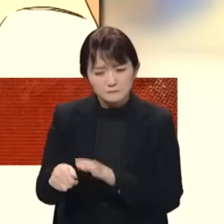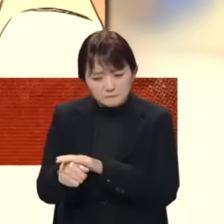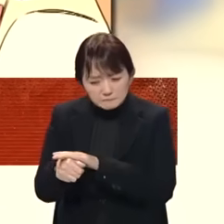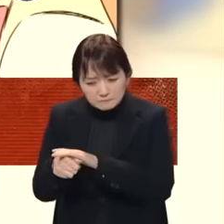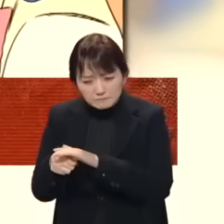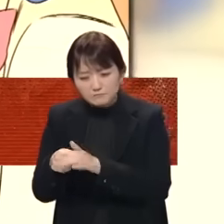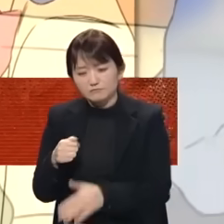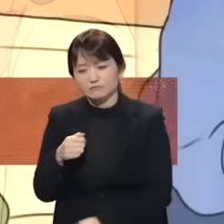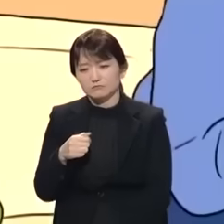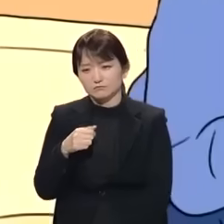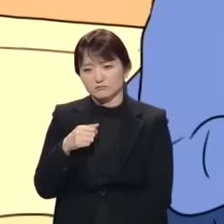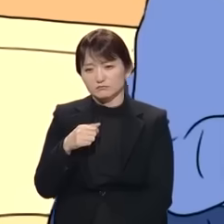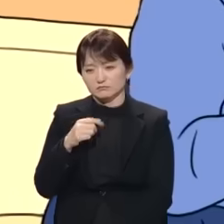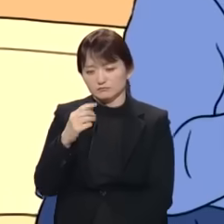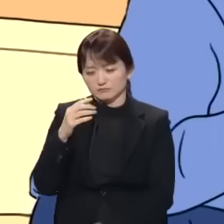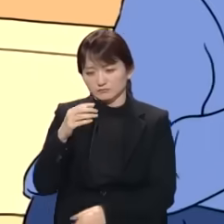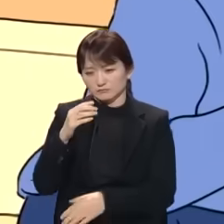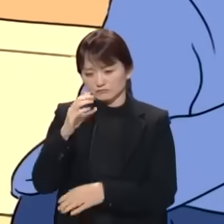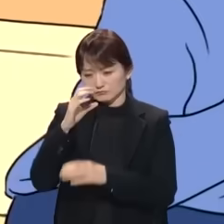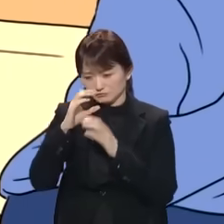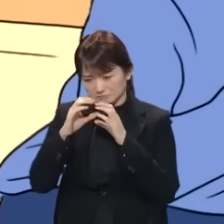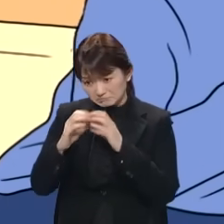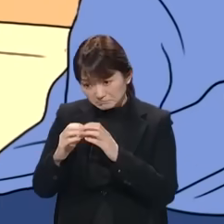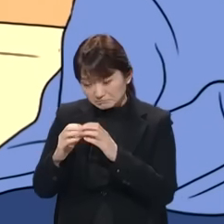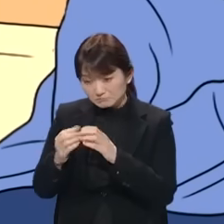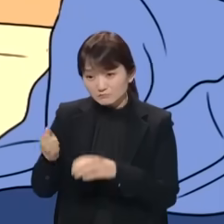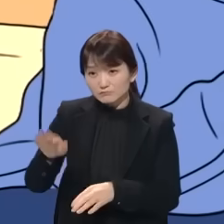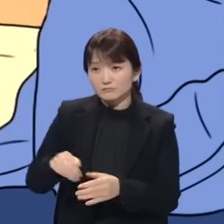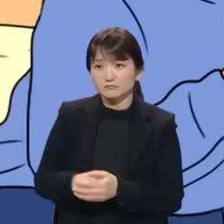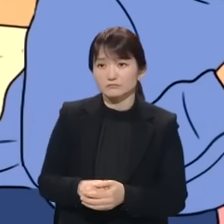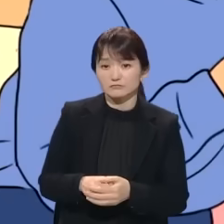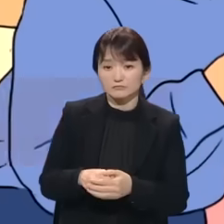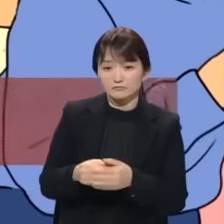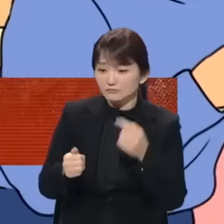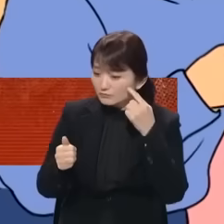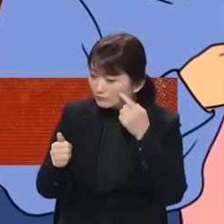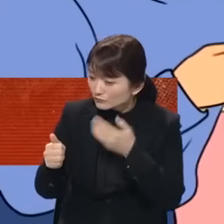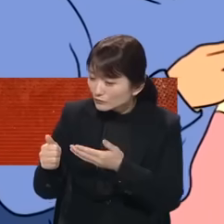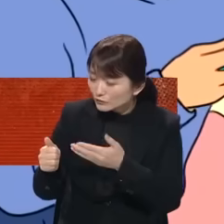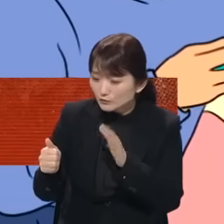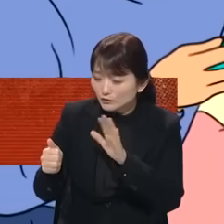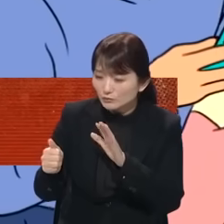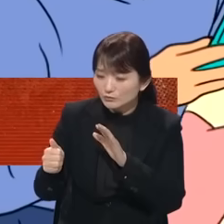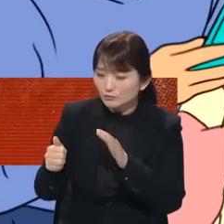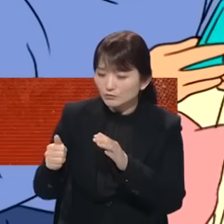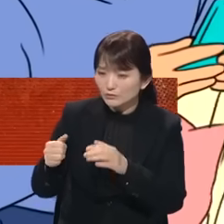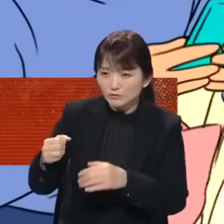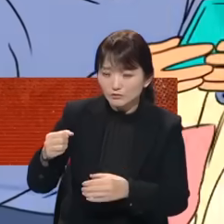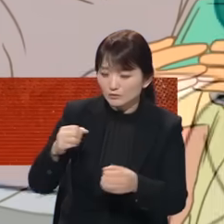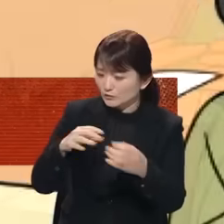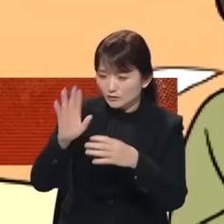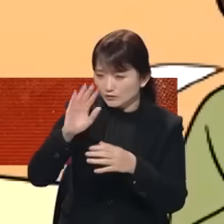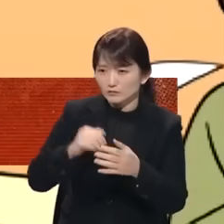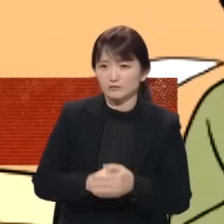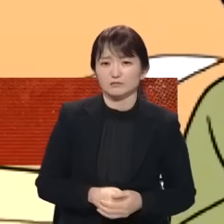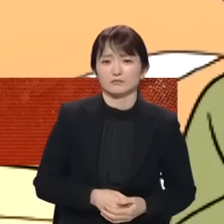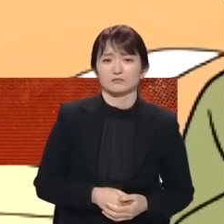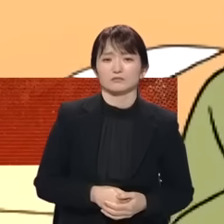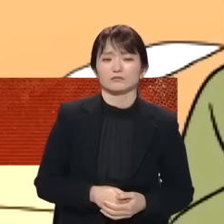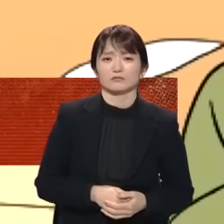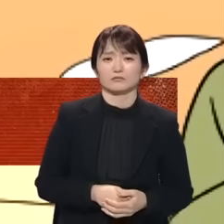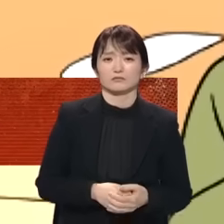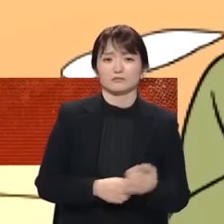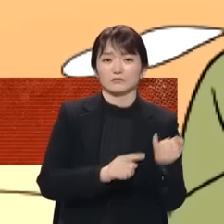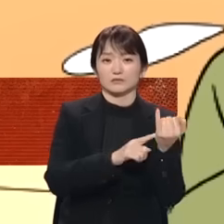무뚝뚝 한가 보다 하긴 했는데이 말을 안 걸면 정말 한 마디도 안 한다는 겁니다 그 심지어 그 임씨 아들이랑 어쨌든 같이 산